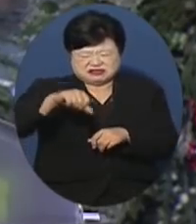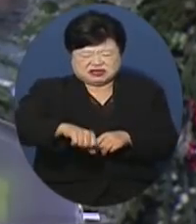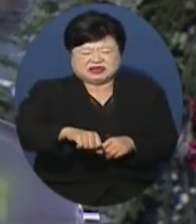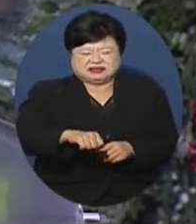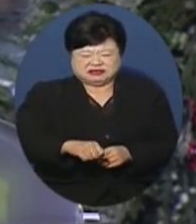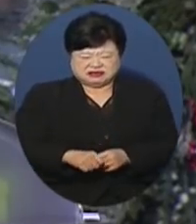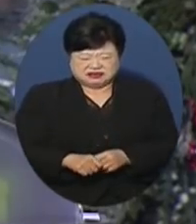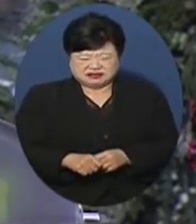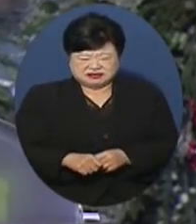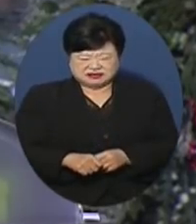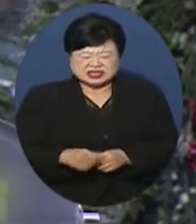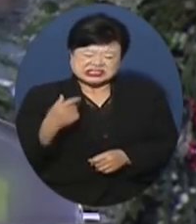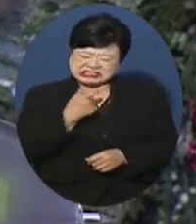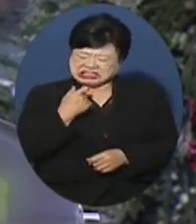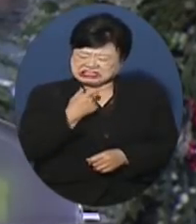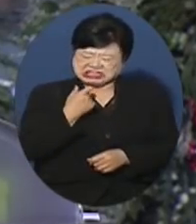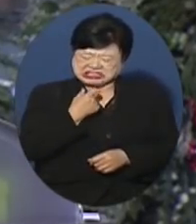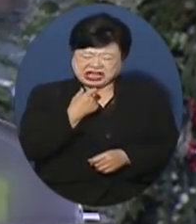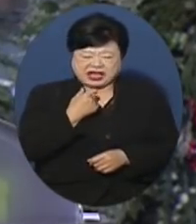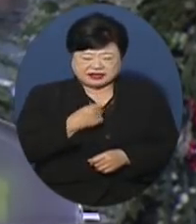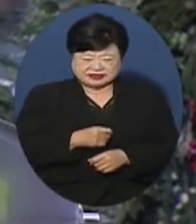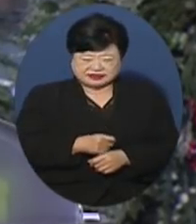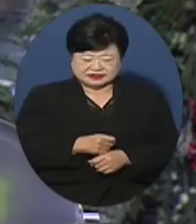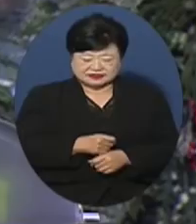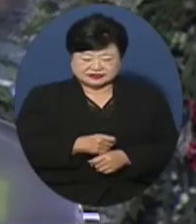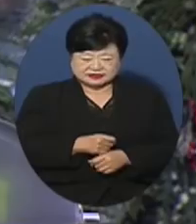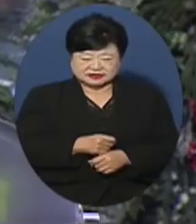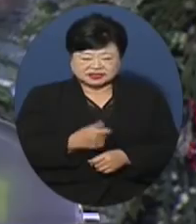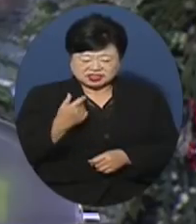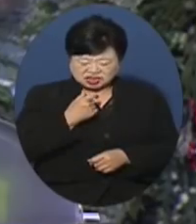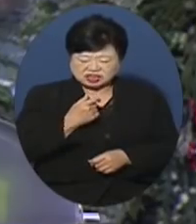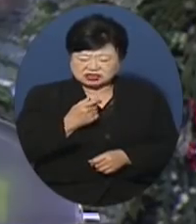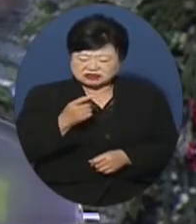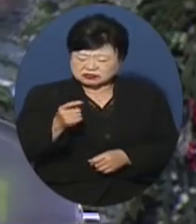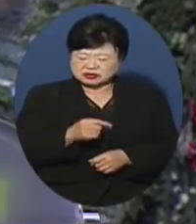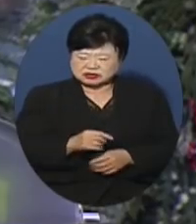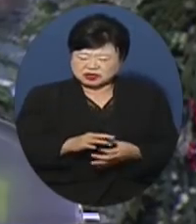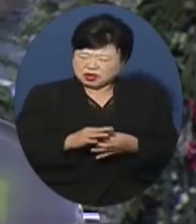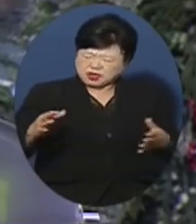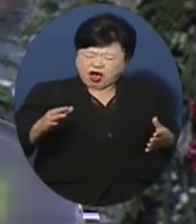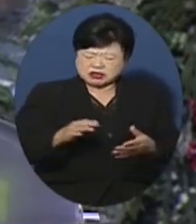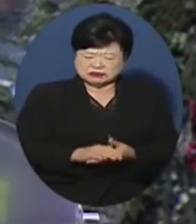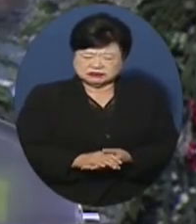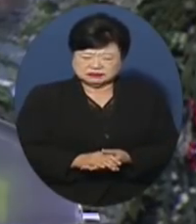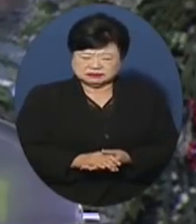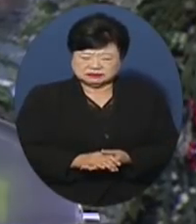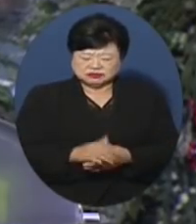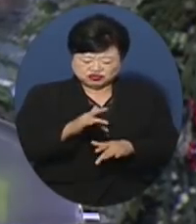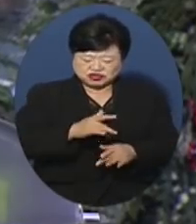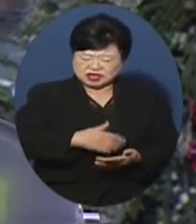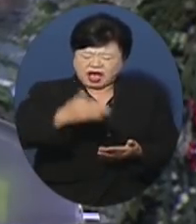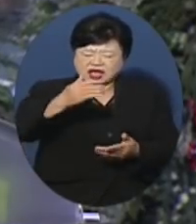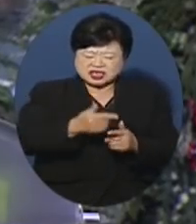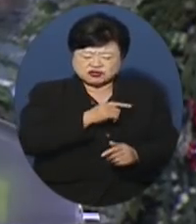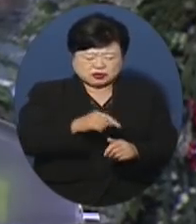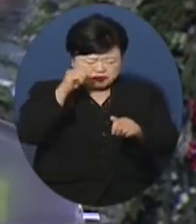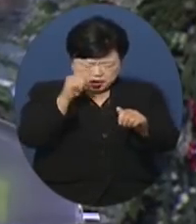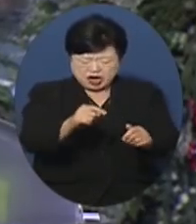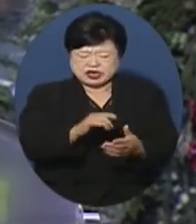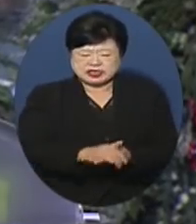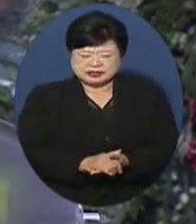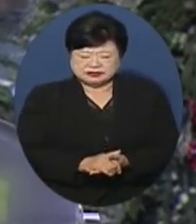너는 싫다 너는 싫다 그래서 내가 싫든 말든 상관할 일이 아니라 나사렛 예수